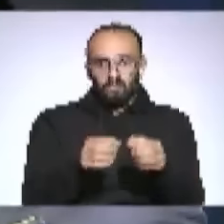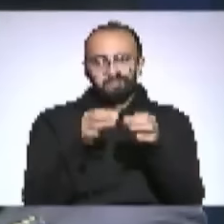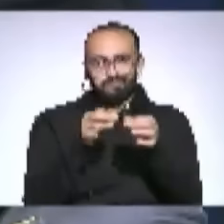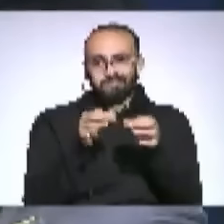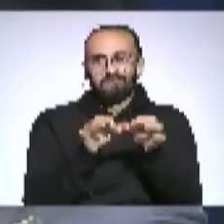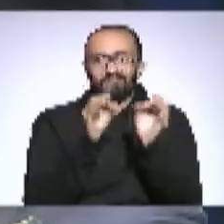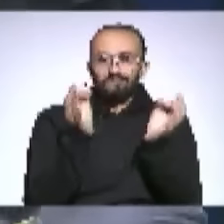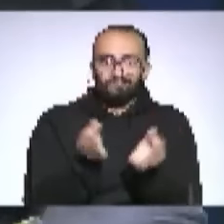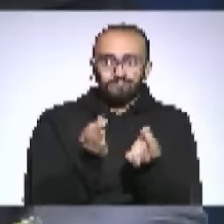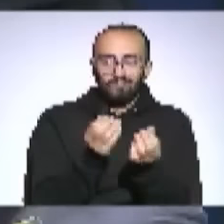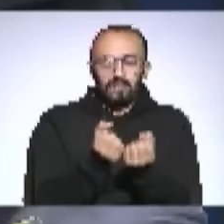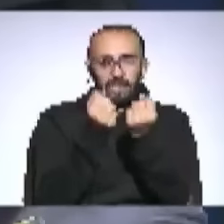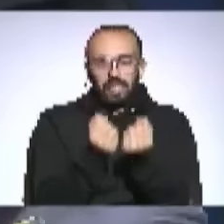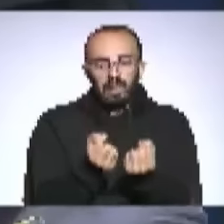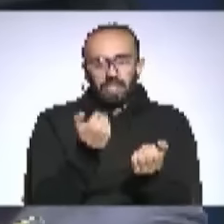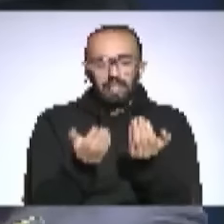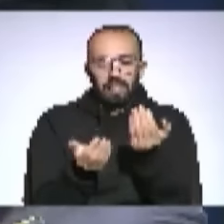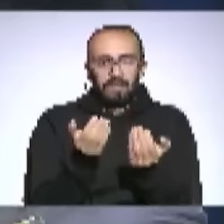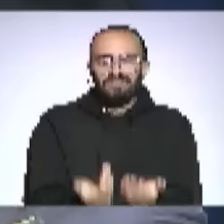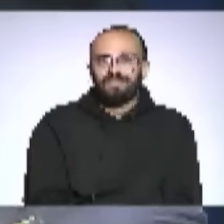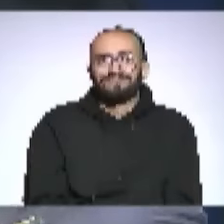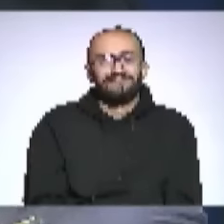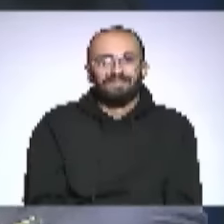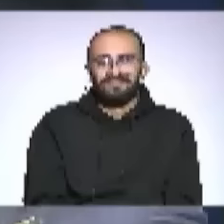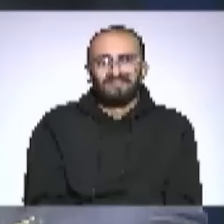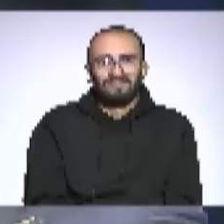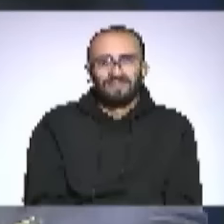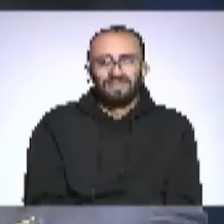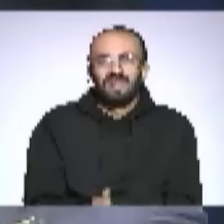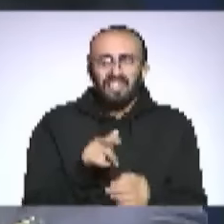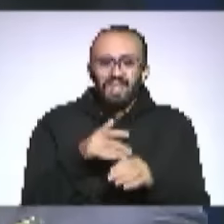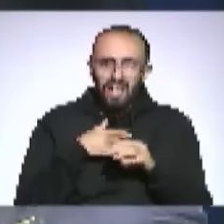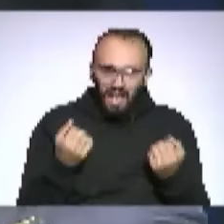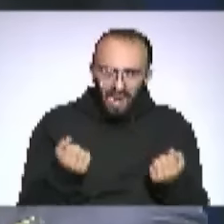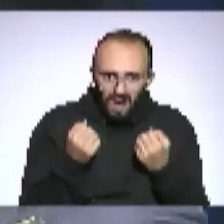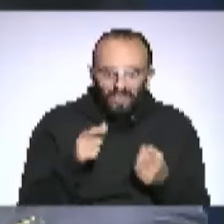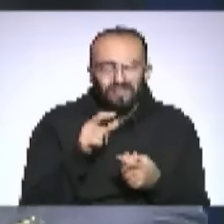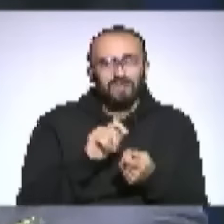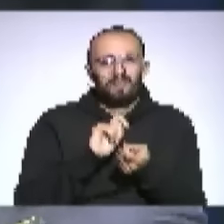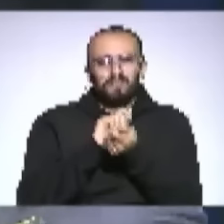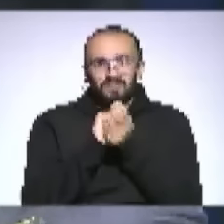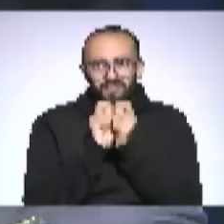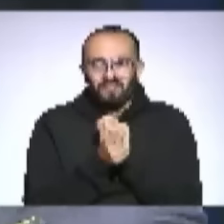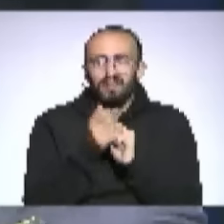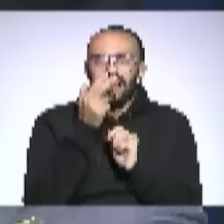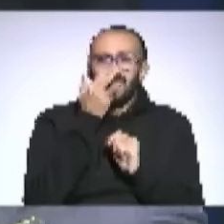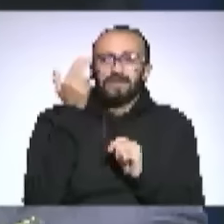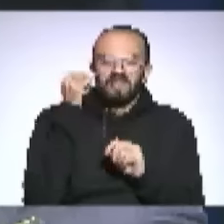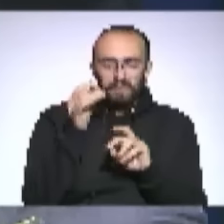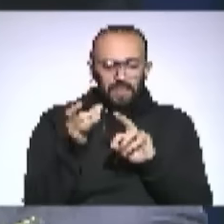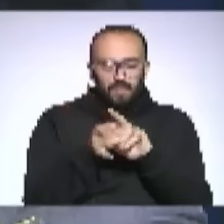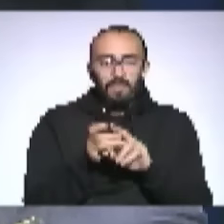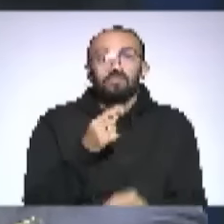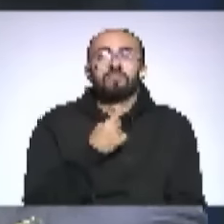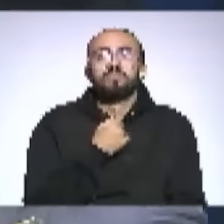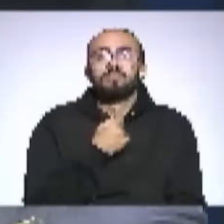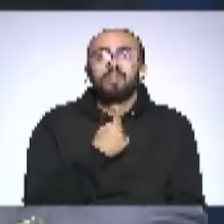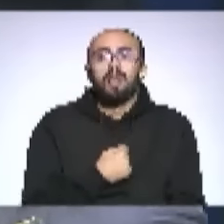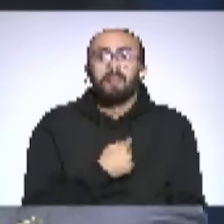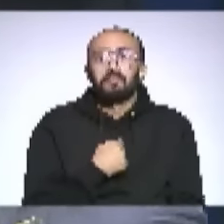وشكلها ووزنها نفسنا الداد دي تبدا تتغير نرجع للماضي دبله وصليب يبقى